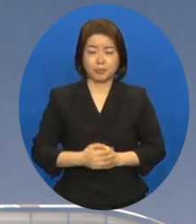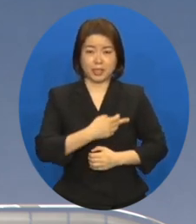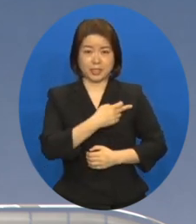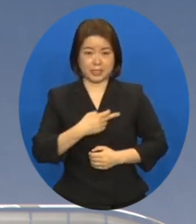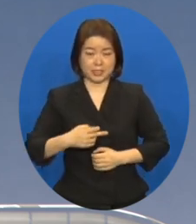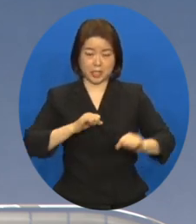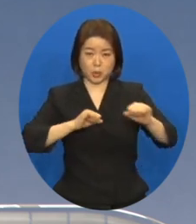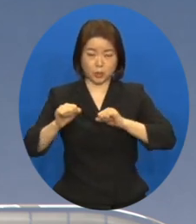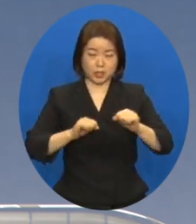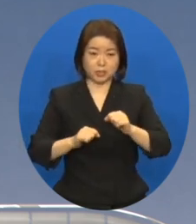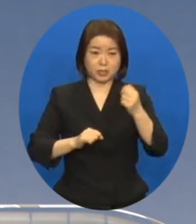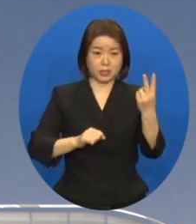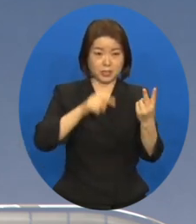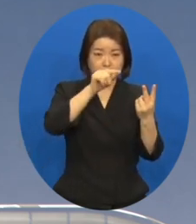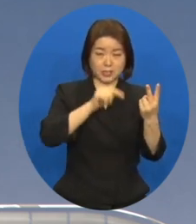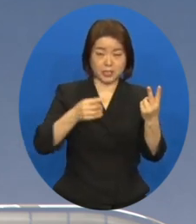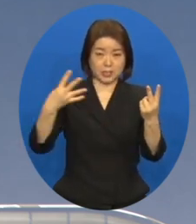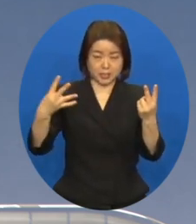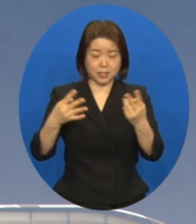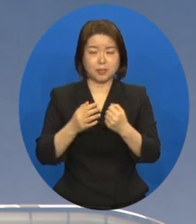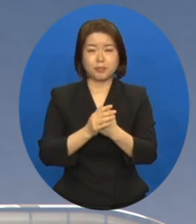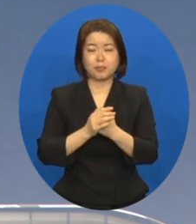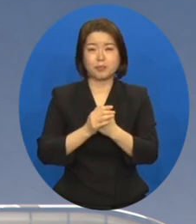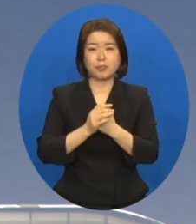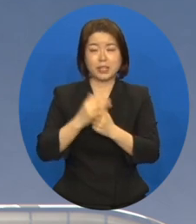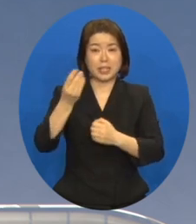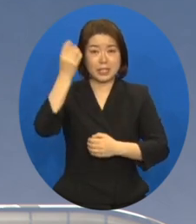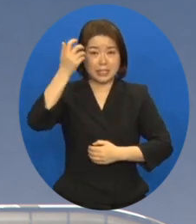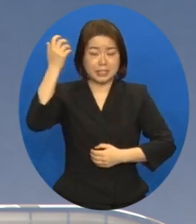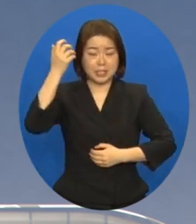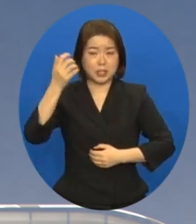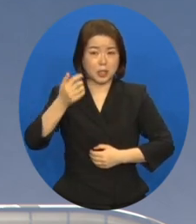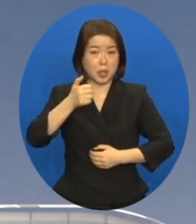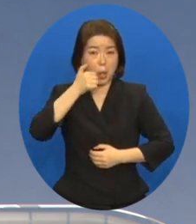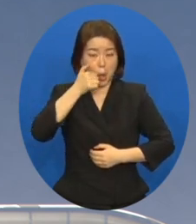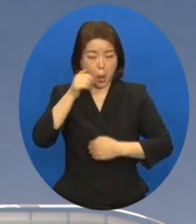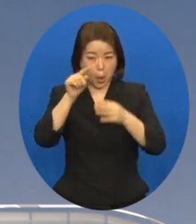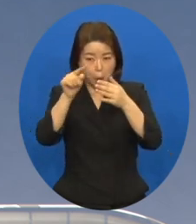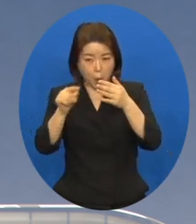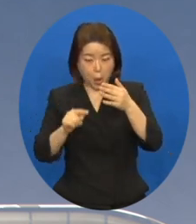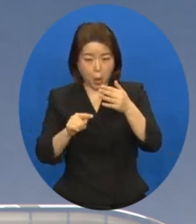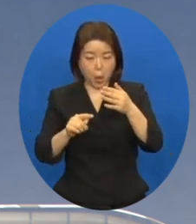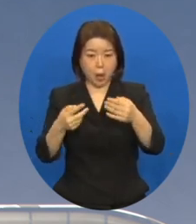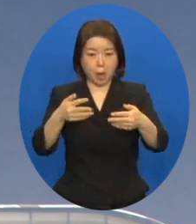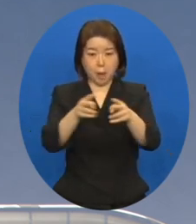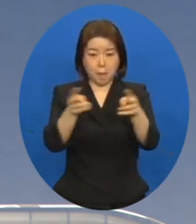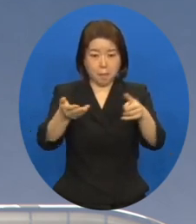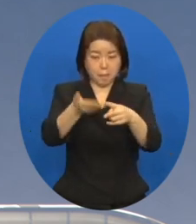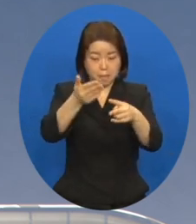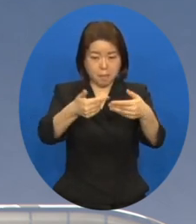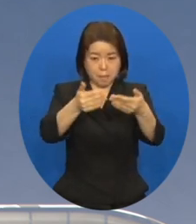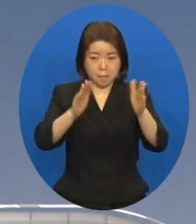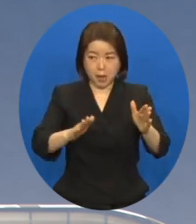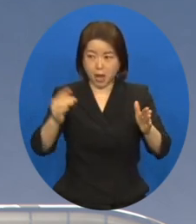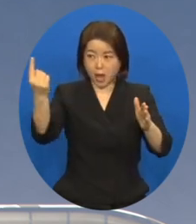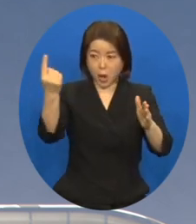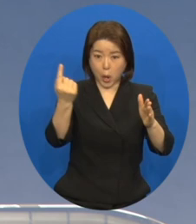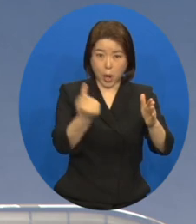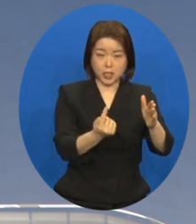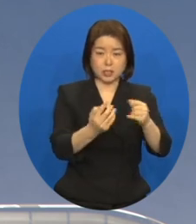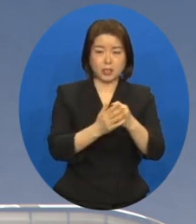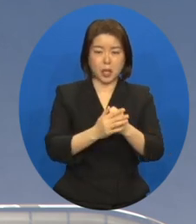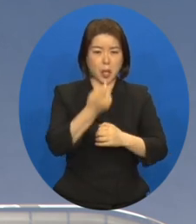사도행전 2장 4절에 성령이 오순절마가 다락방에 임했을 때 그때 외국어, 배우지